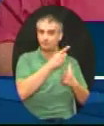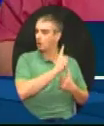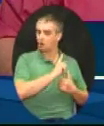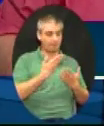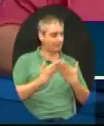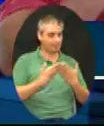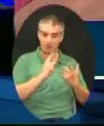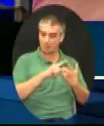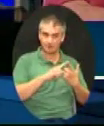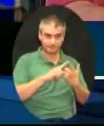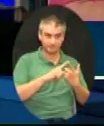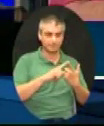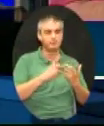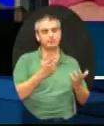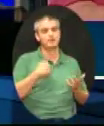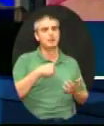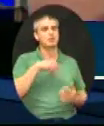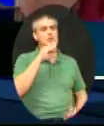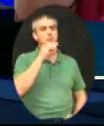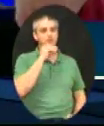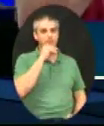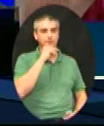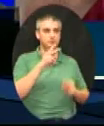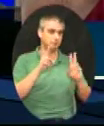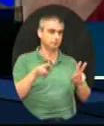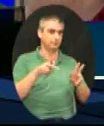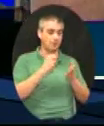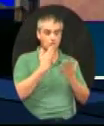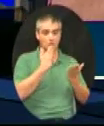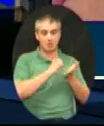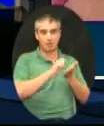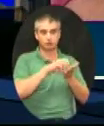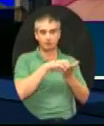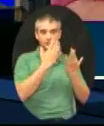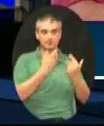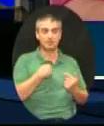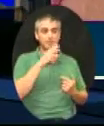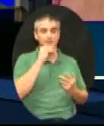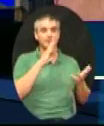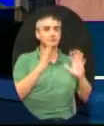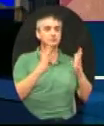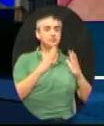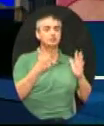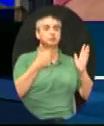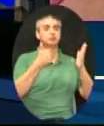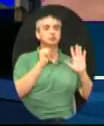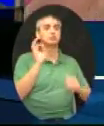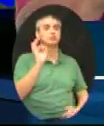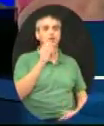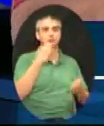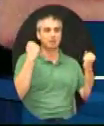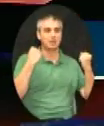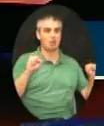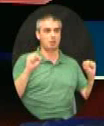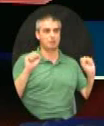אינם מתפללים, בעצם אנחנו מדברים, ותודה ללשכה המרכזית לסטטיסטיקה, אנחנו מדברים על סדר גודל, הנקודה היא אבל 60%